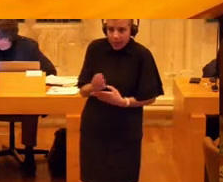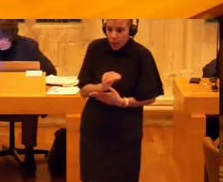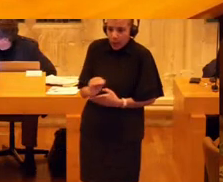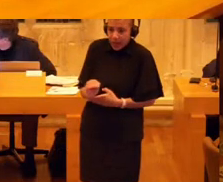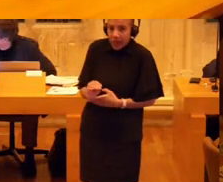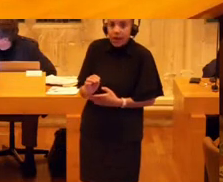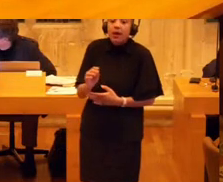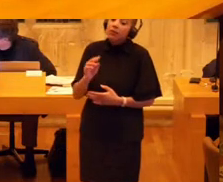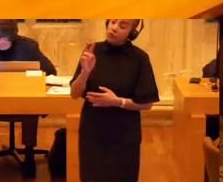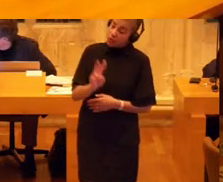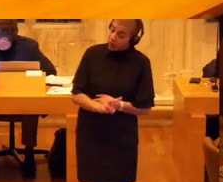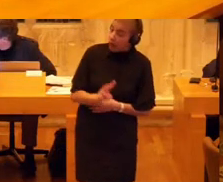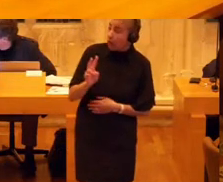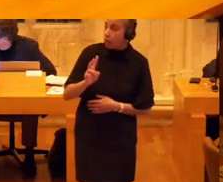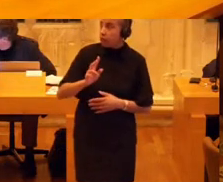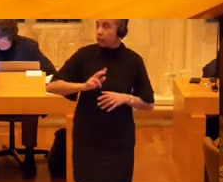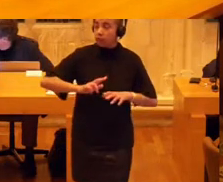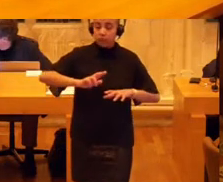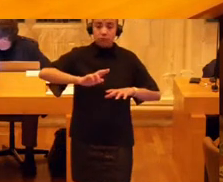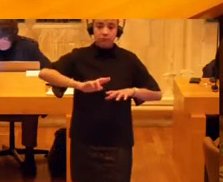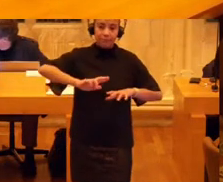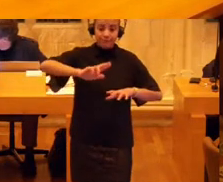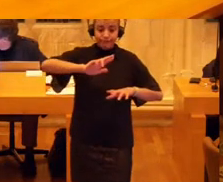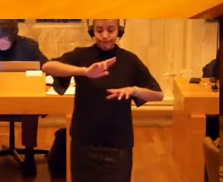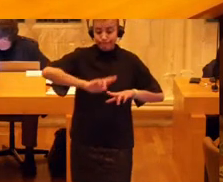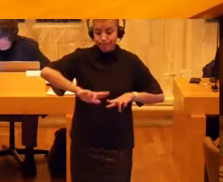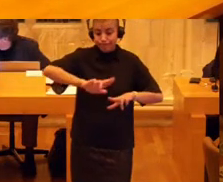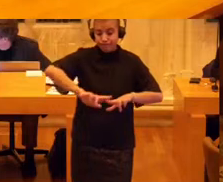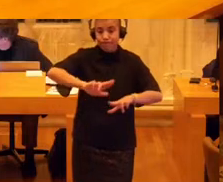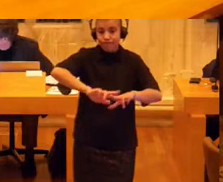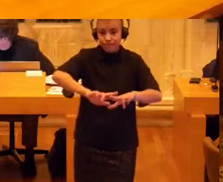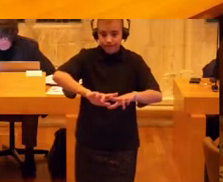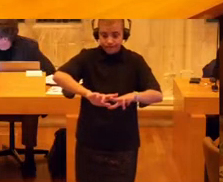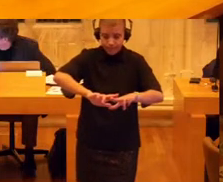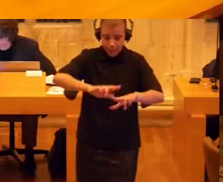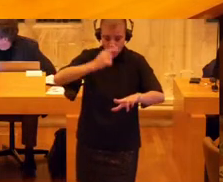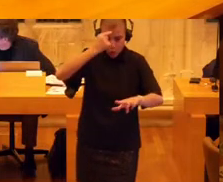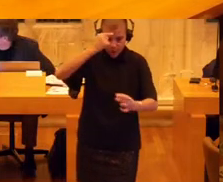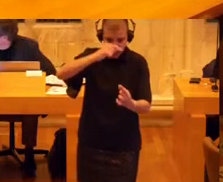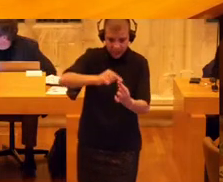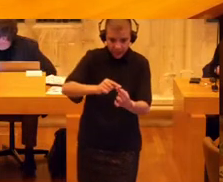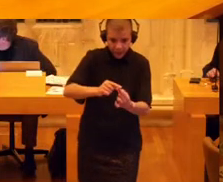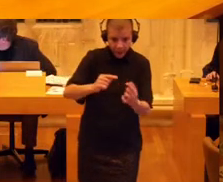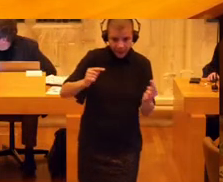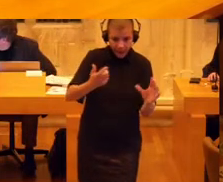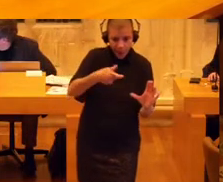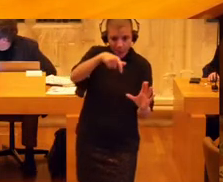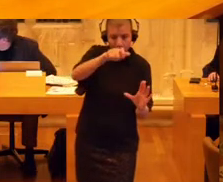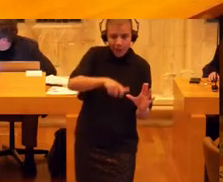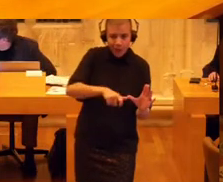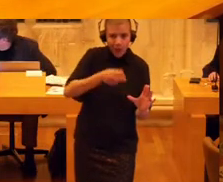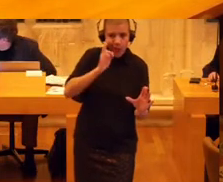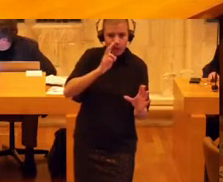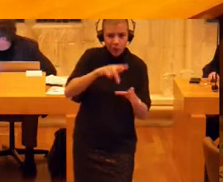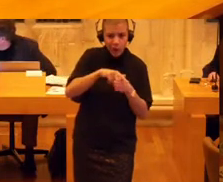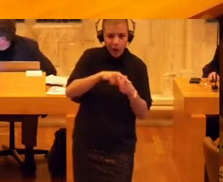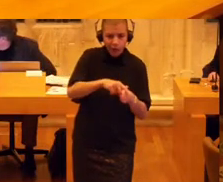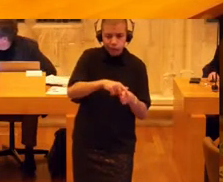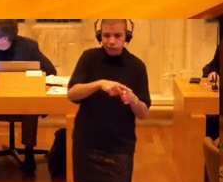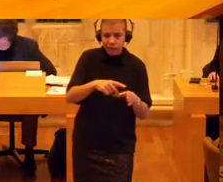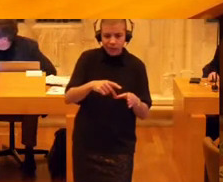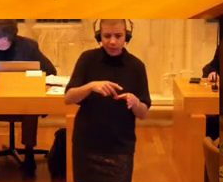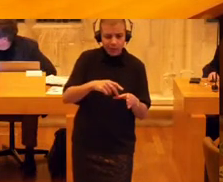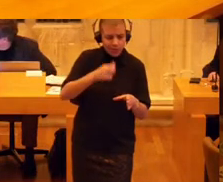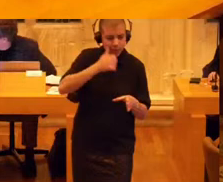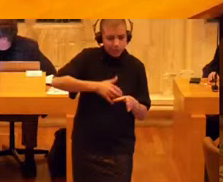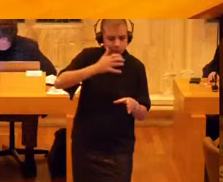vise le vélo taffeur déjà habitué et quand on veut ouvrir aussi les aménagements à ceux qu'on va mettre en selle. Et notre